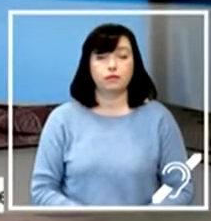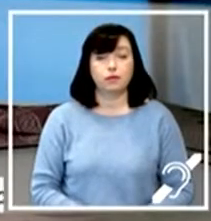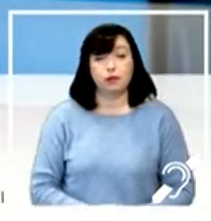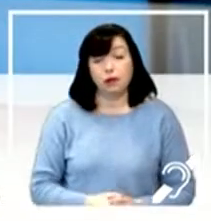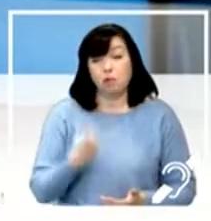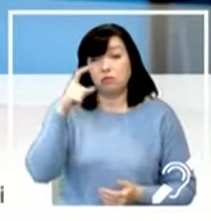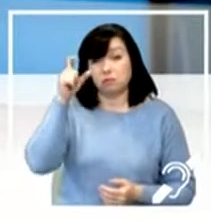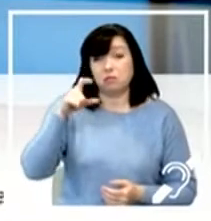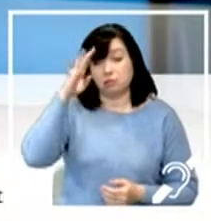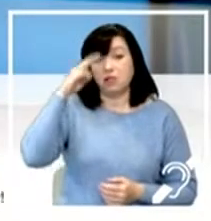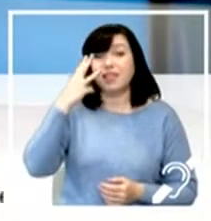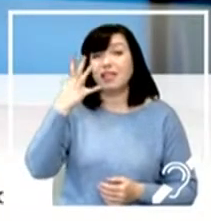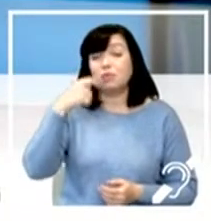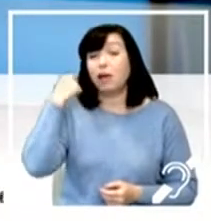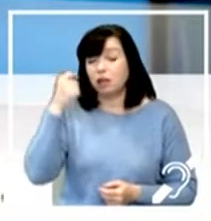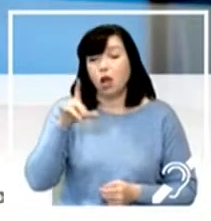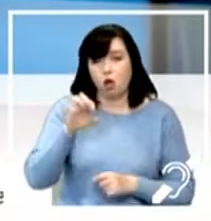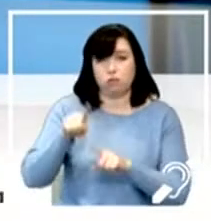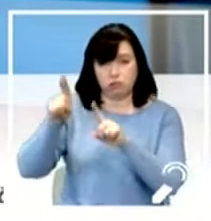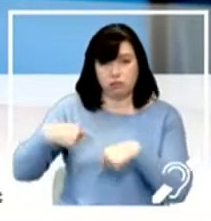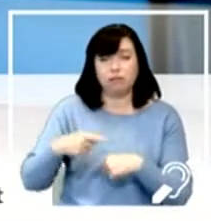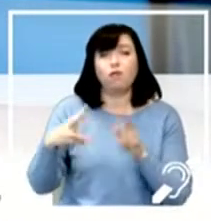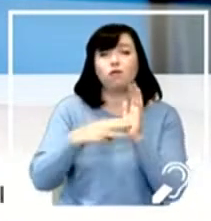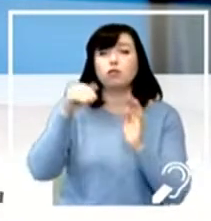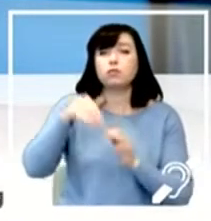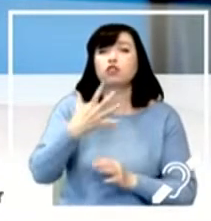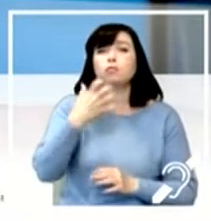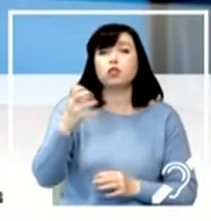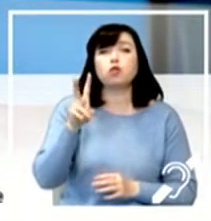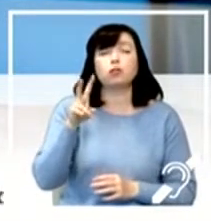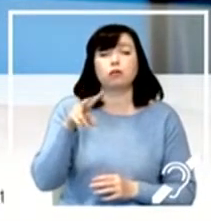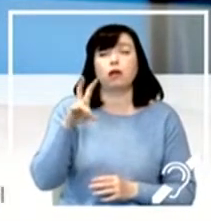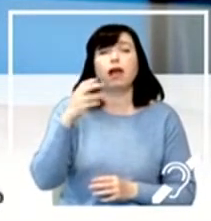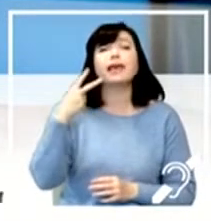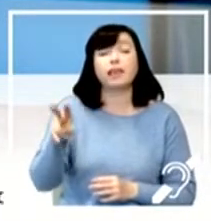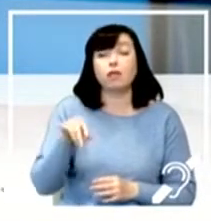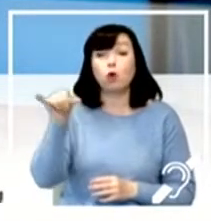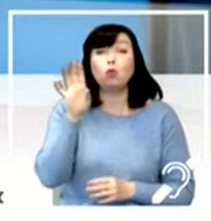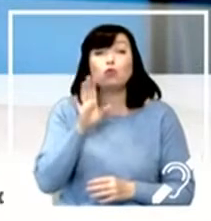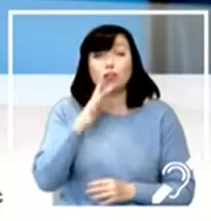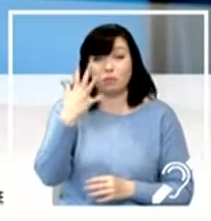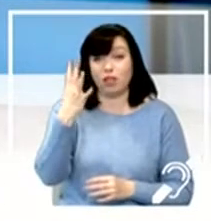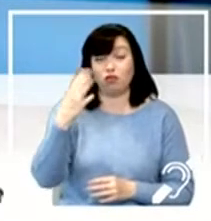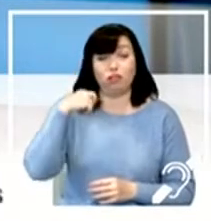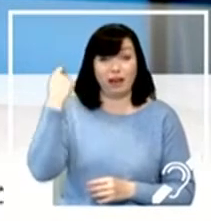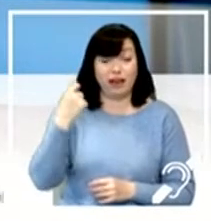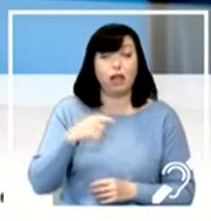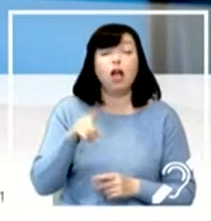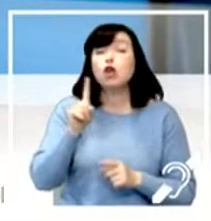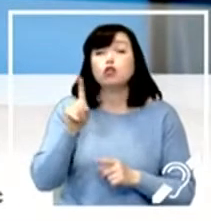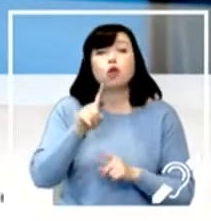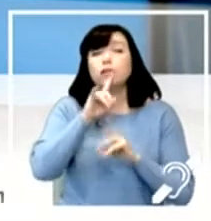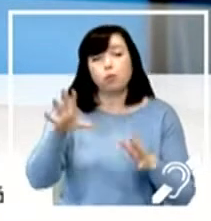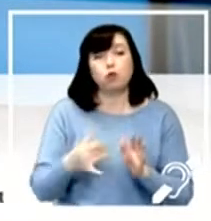Un individ de 35 de ani ar fi cerut 8.500 de euro de la o femeie de 54 de ani pentru a nu publica pe